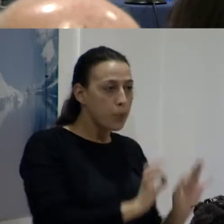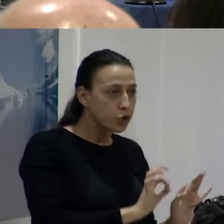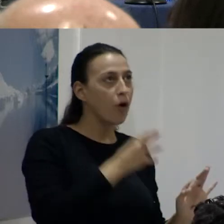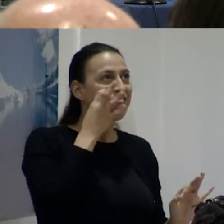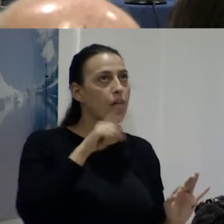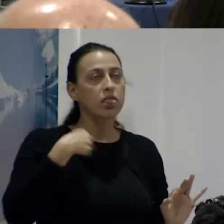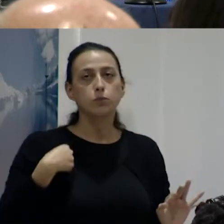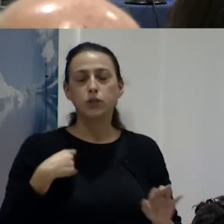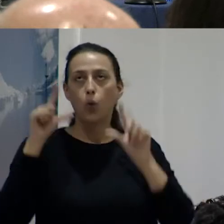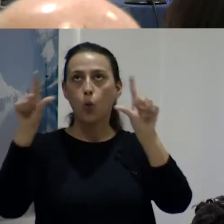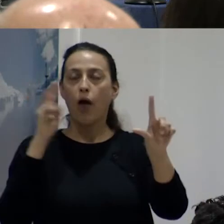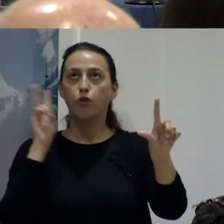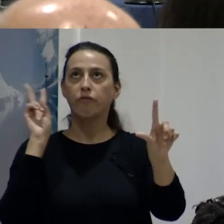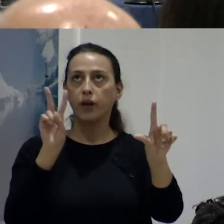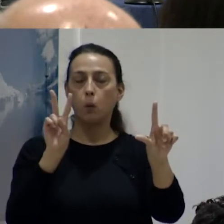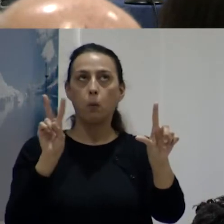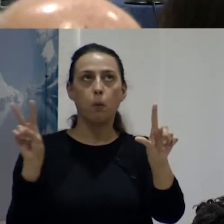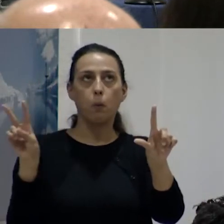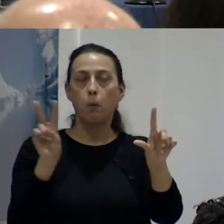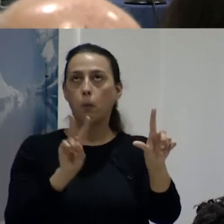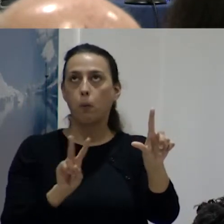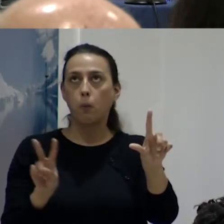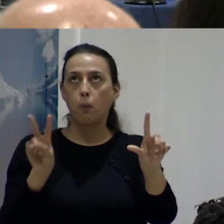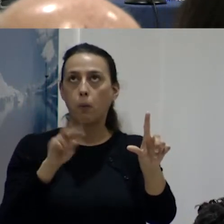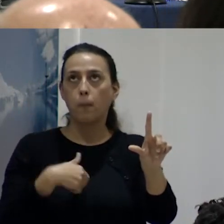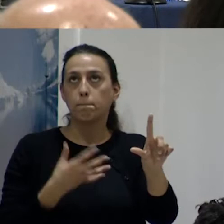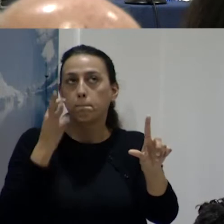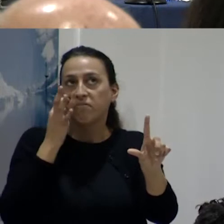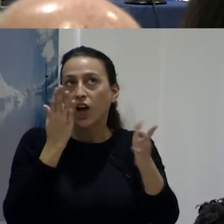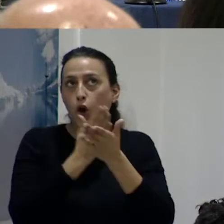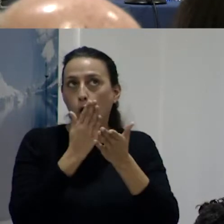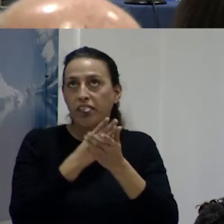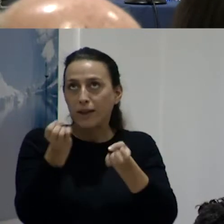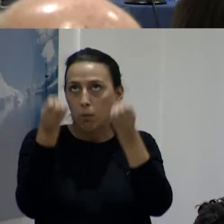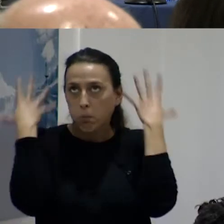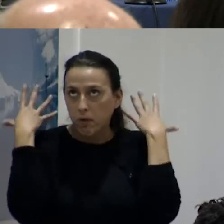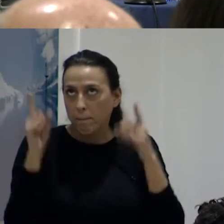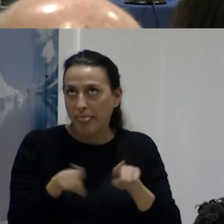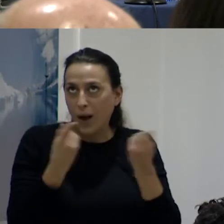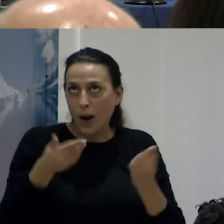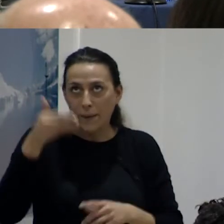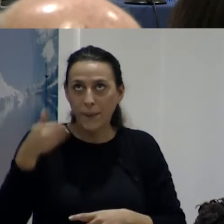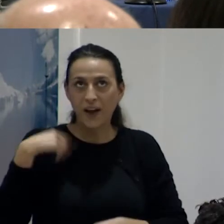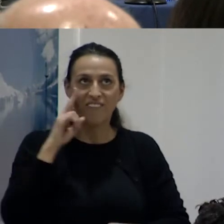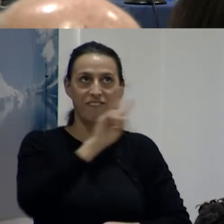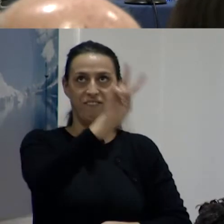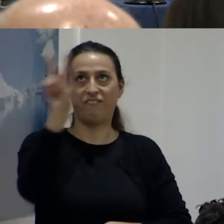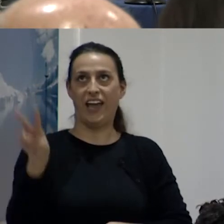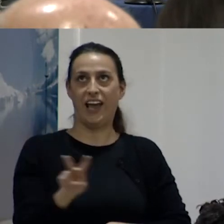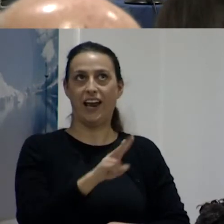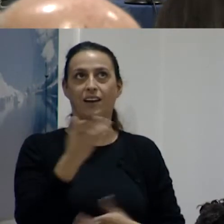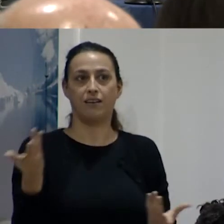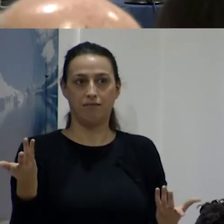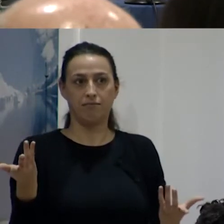quadre, la seva darrera obra mestra, quan ens trobem davant d'aquest quadre,